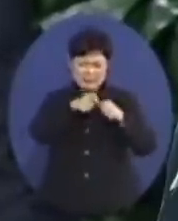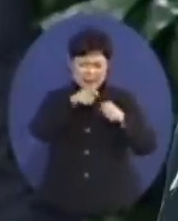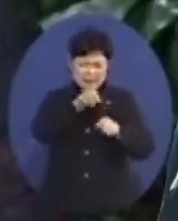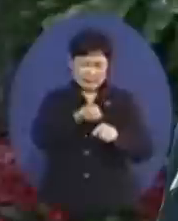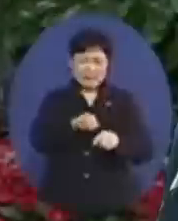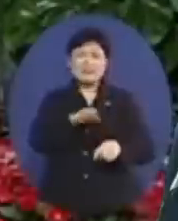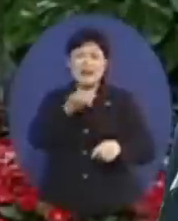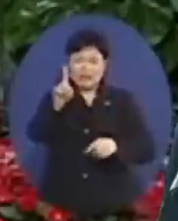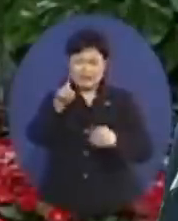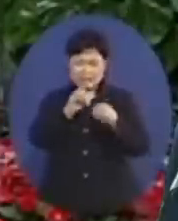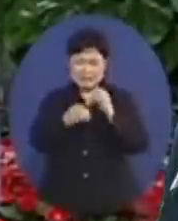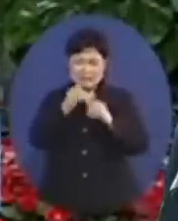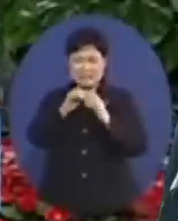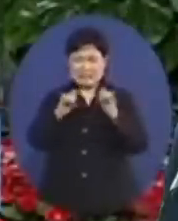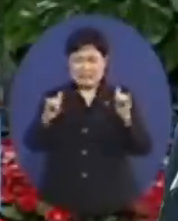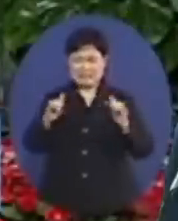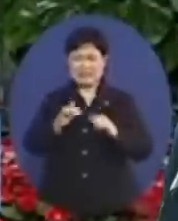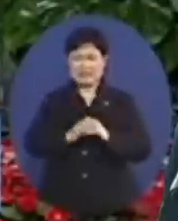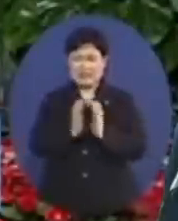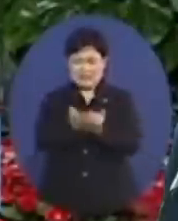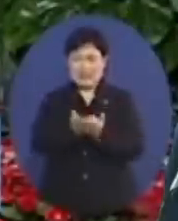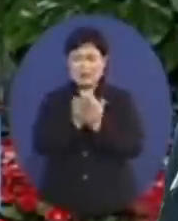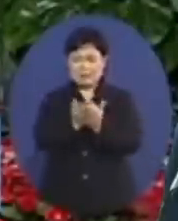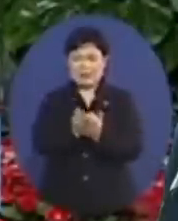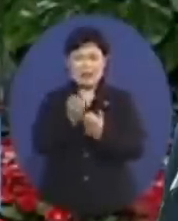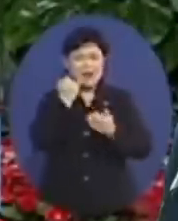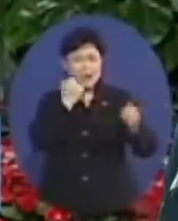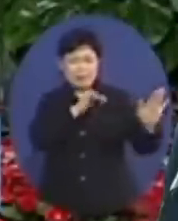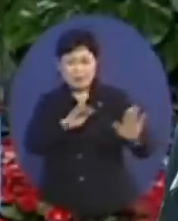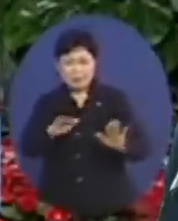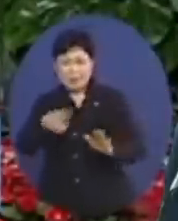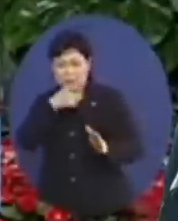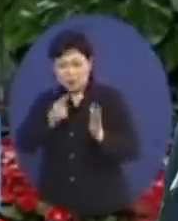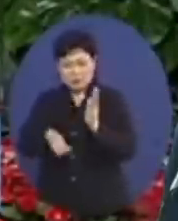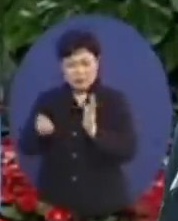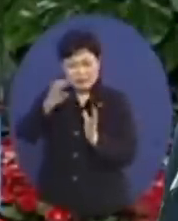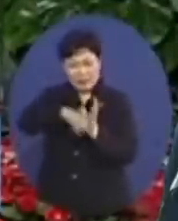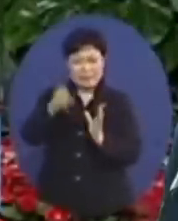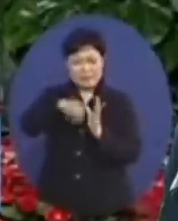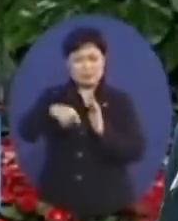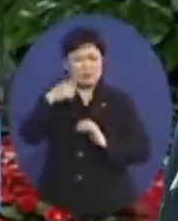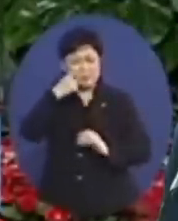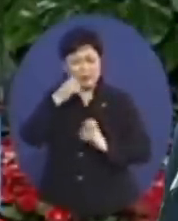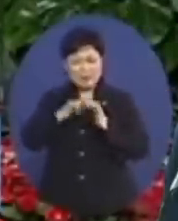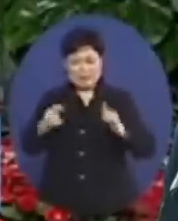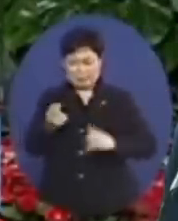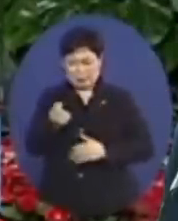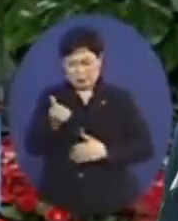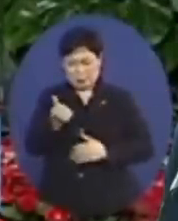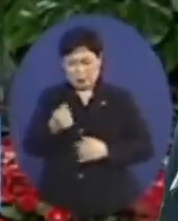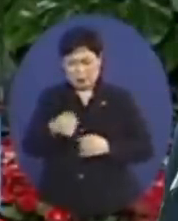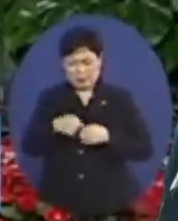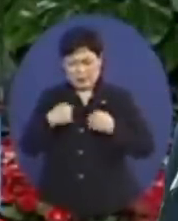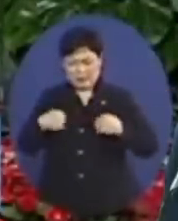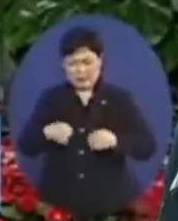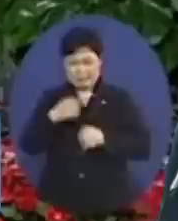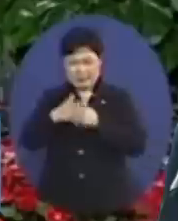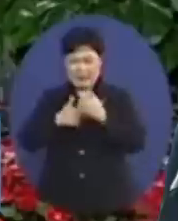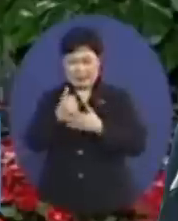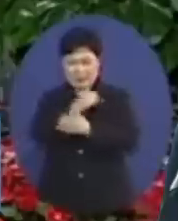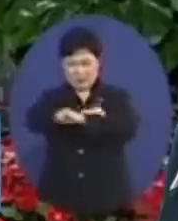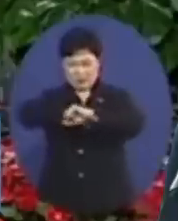한 시인은 이렇게 말했습니다. 나룻배가 바다를 담을 수 없듯이 인간의 조그마한 가슴이 하나님의 넓은 세계를 다 담을 수